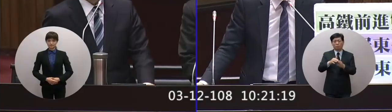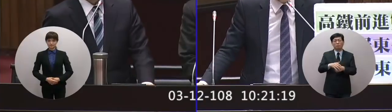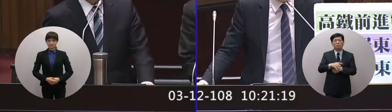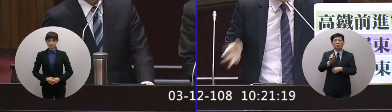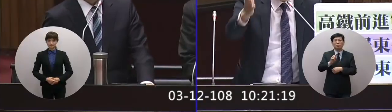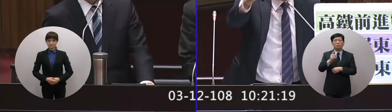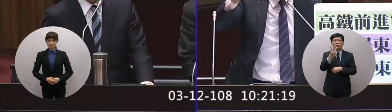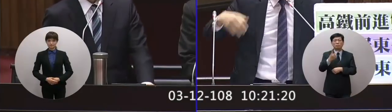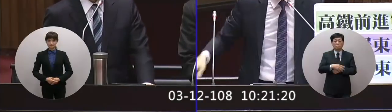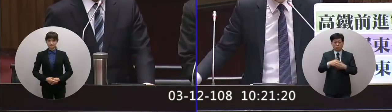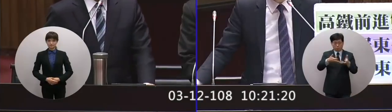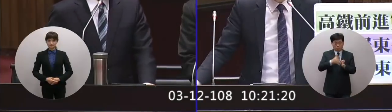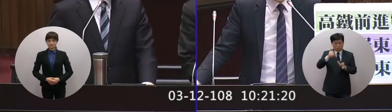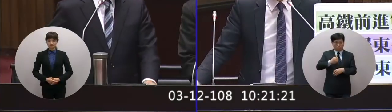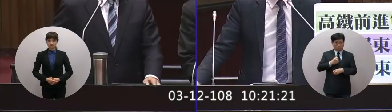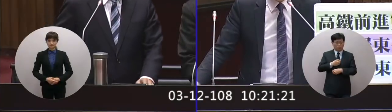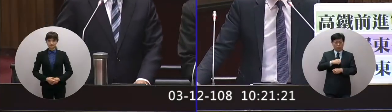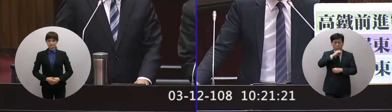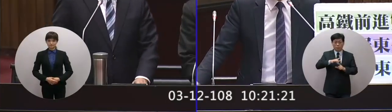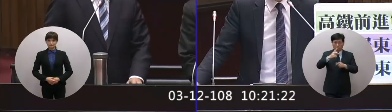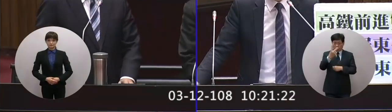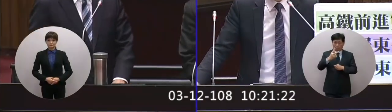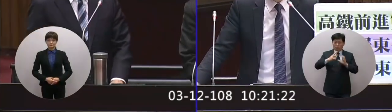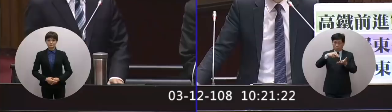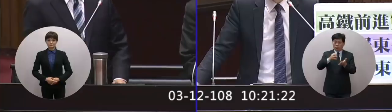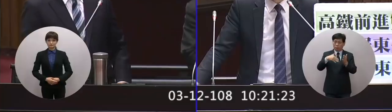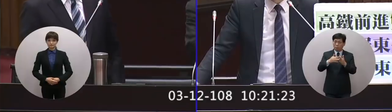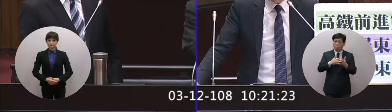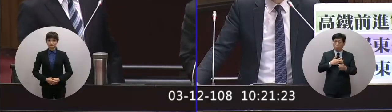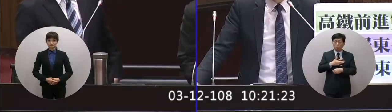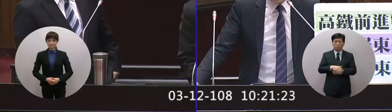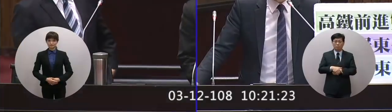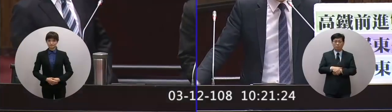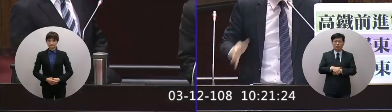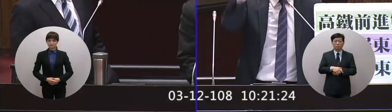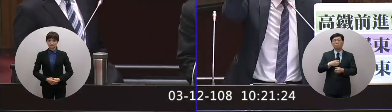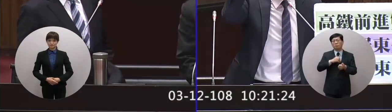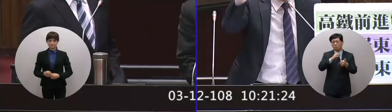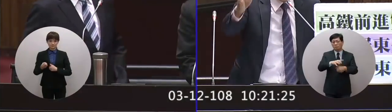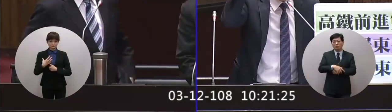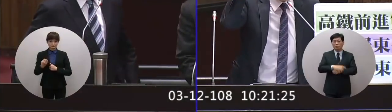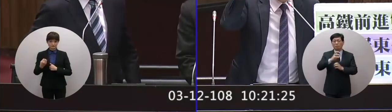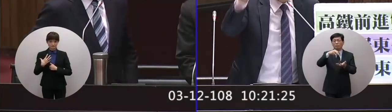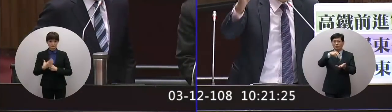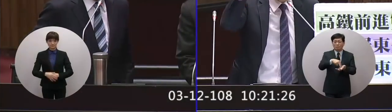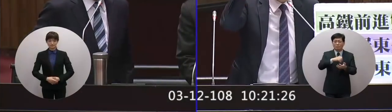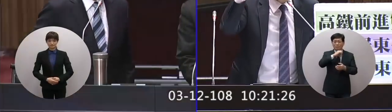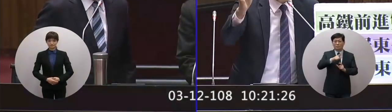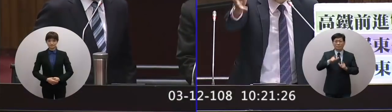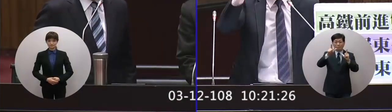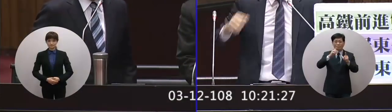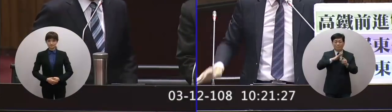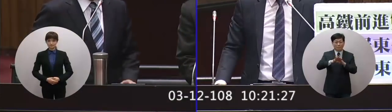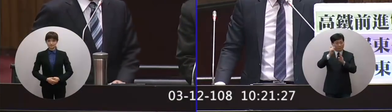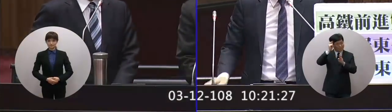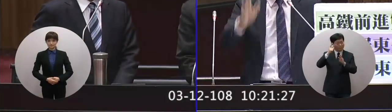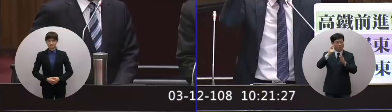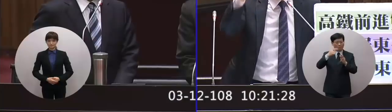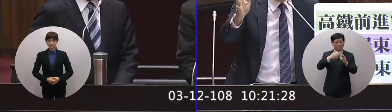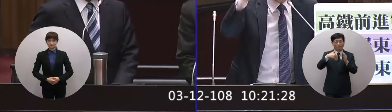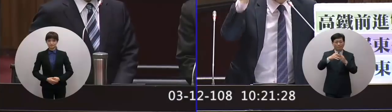校